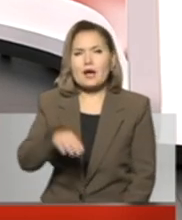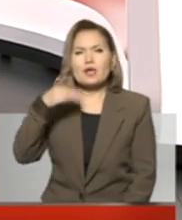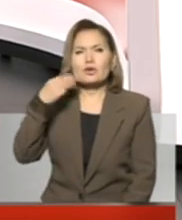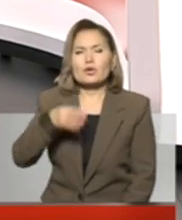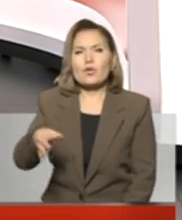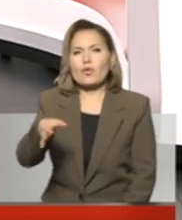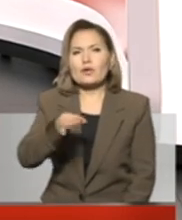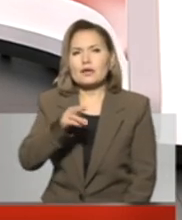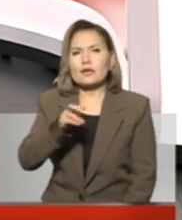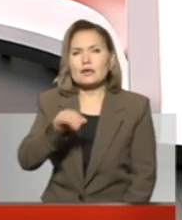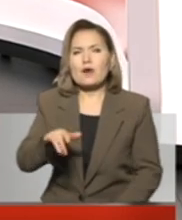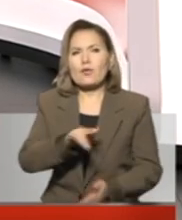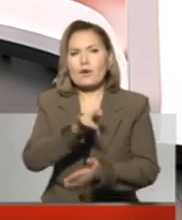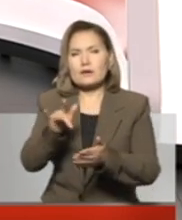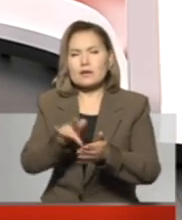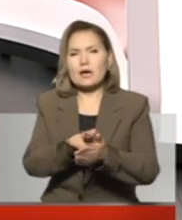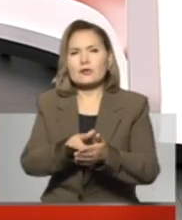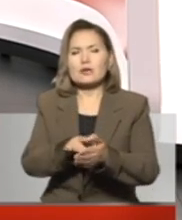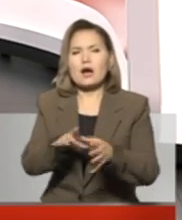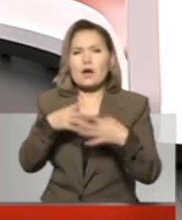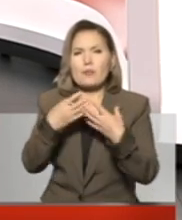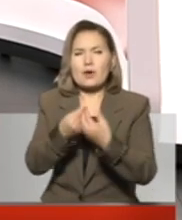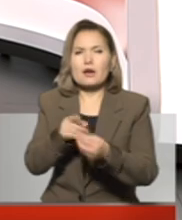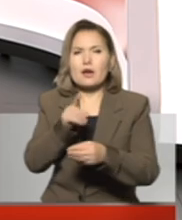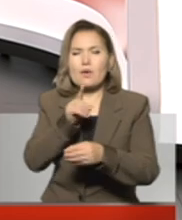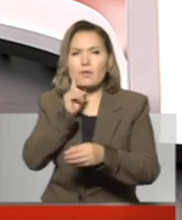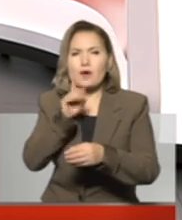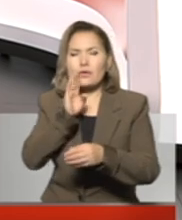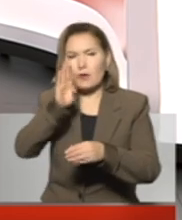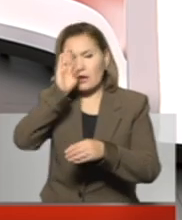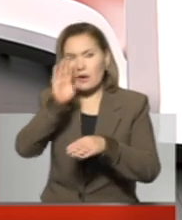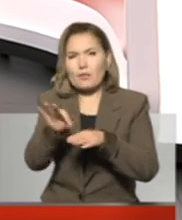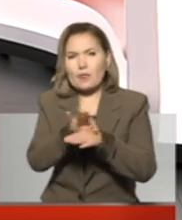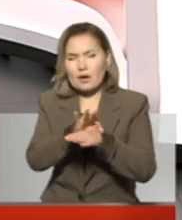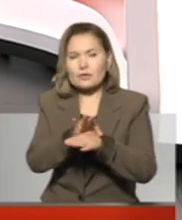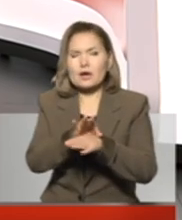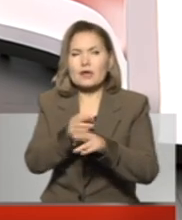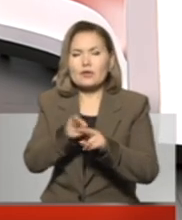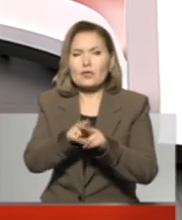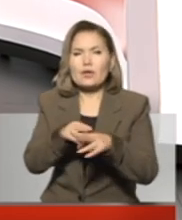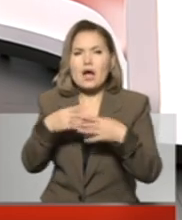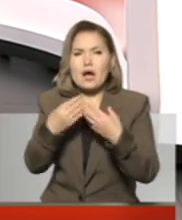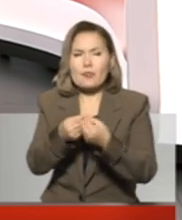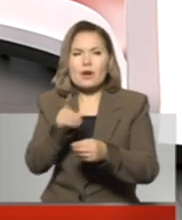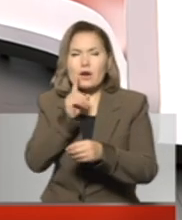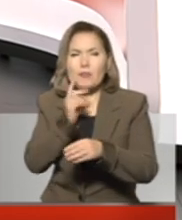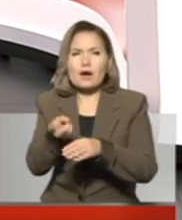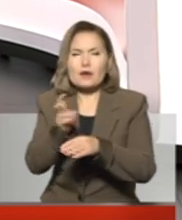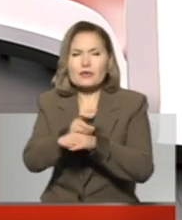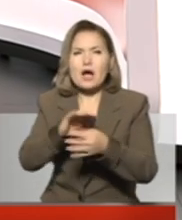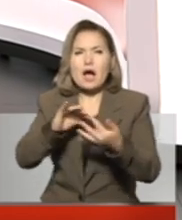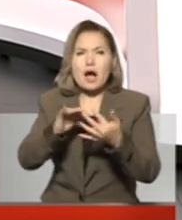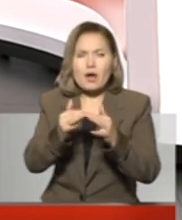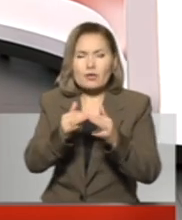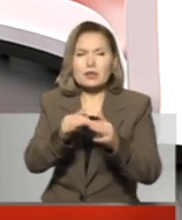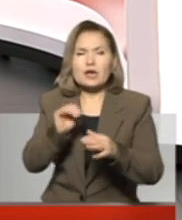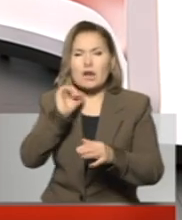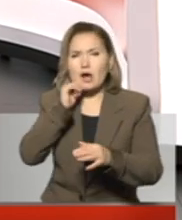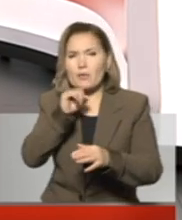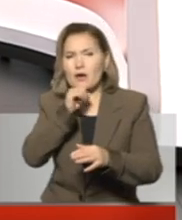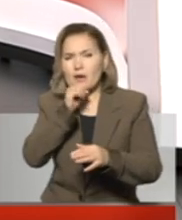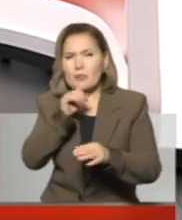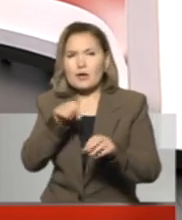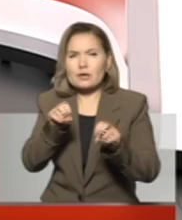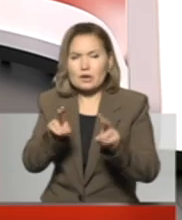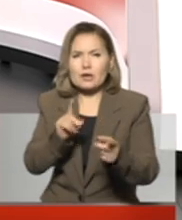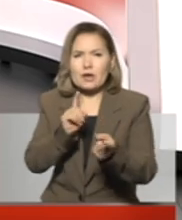Түркістан облысының Кентау қаласында жаңадан отау құрған ерлі зайыптылар дауыс беруге келді. Оларды ауылдың әжелері референдум учаскесінің алдында